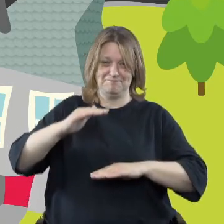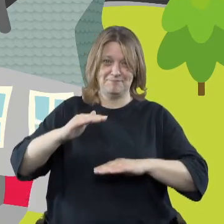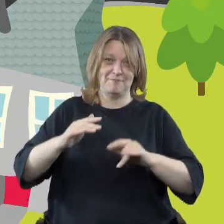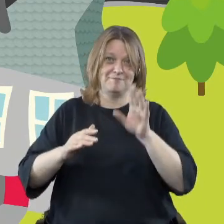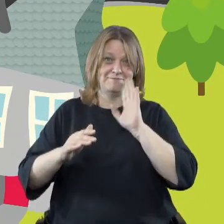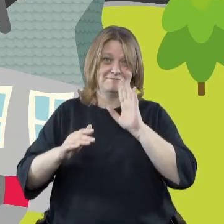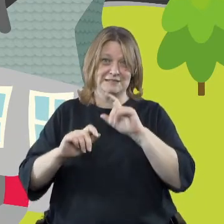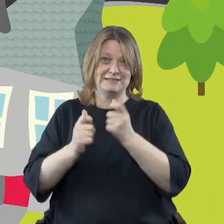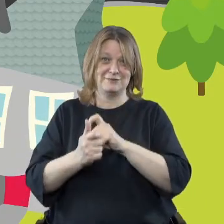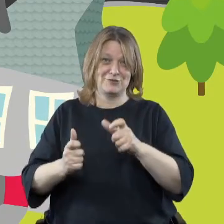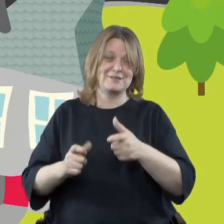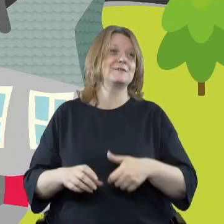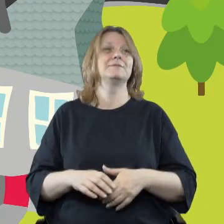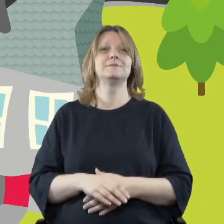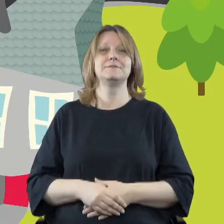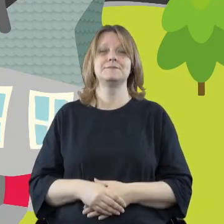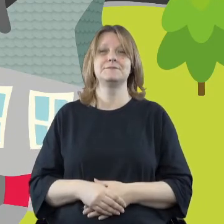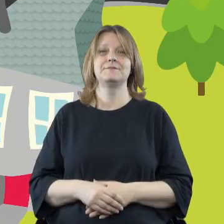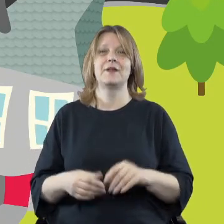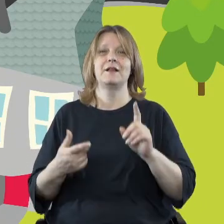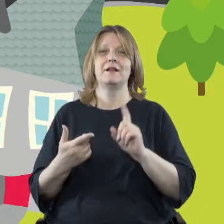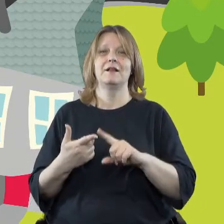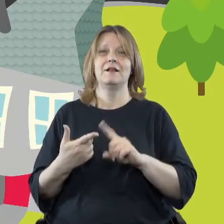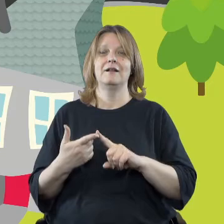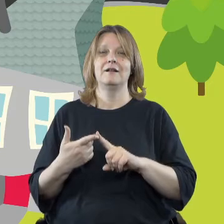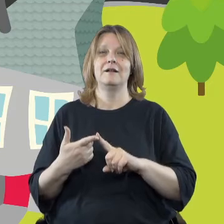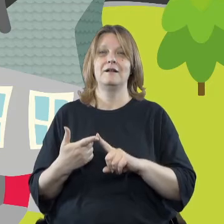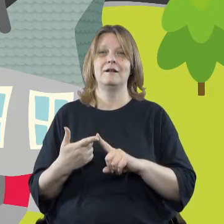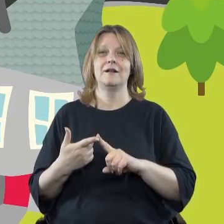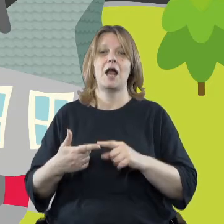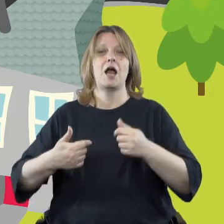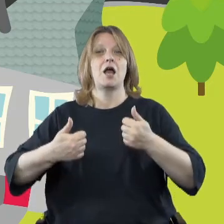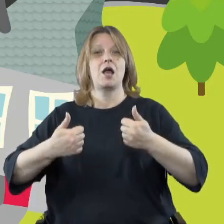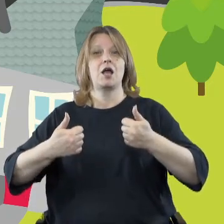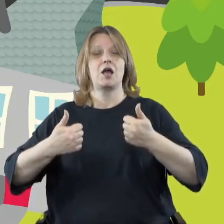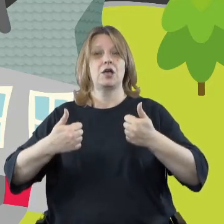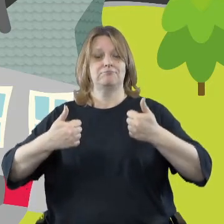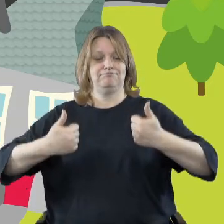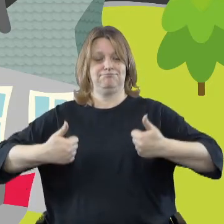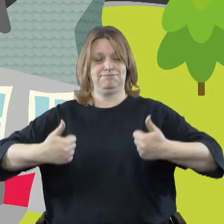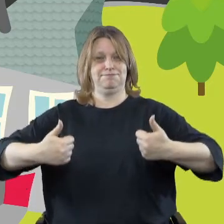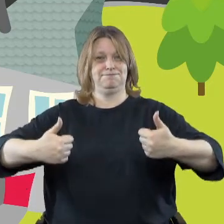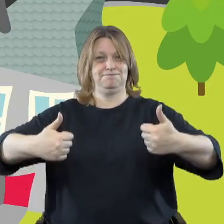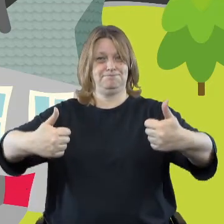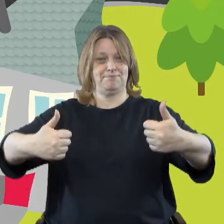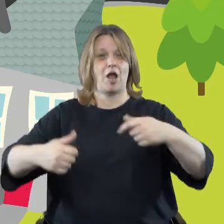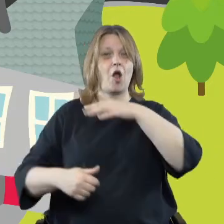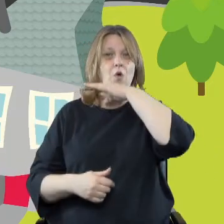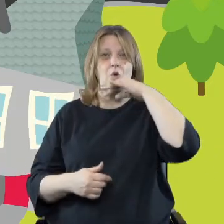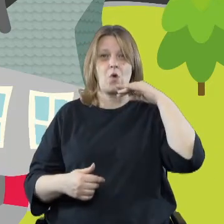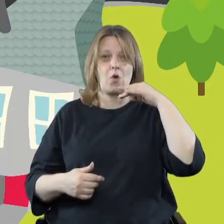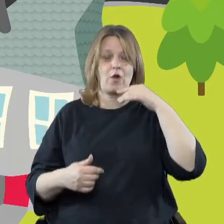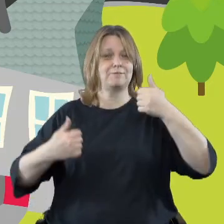dalej przecież, nie? Druga zagadka. Stoją przy ulicy, kolory zmieniają, kierowcom i pieszym znak